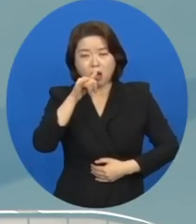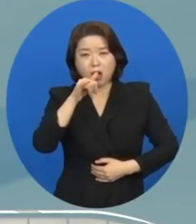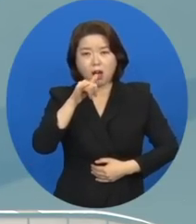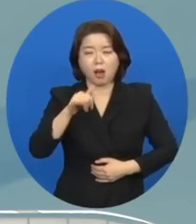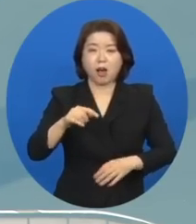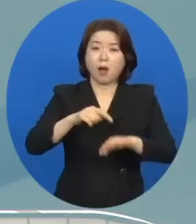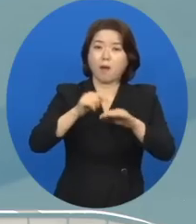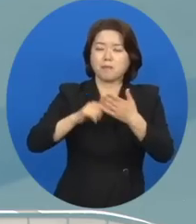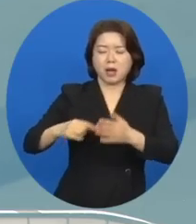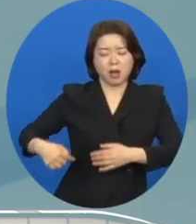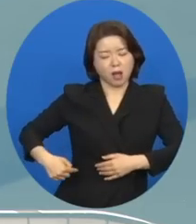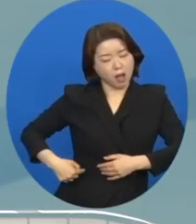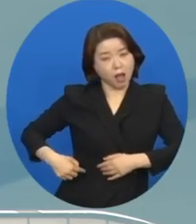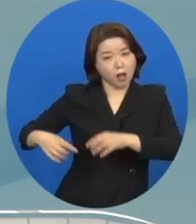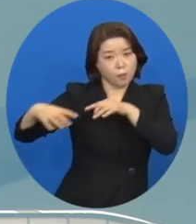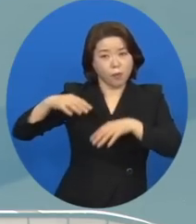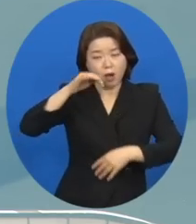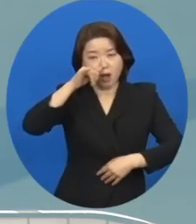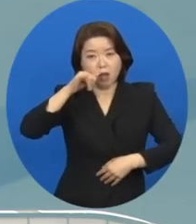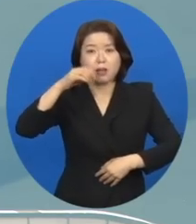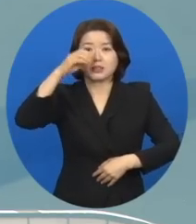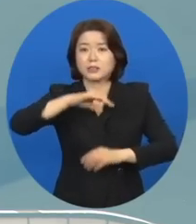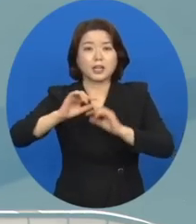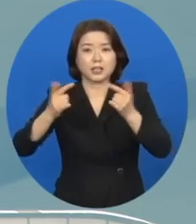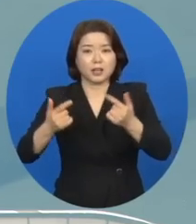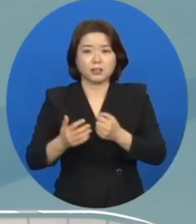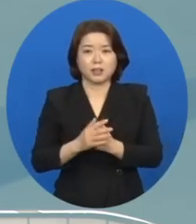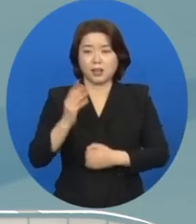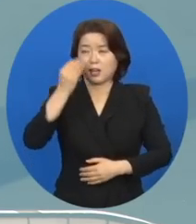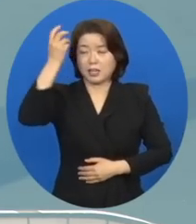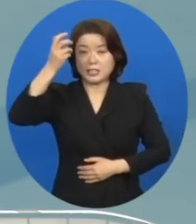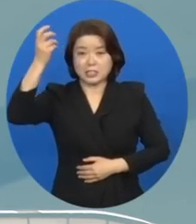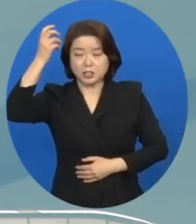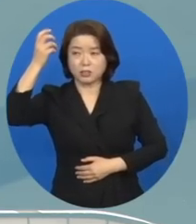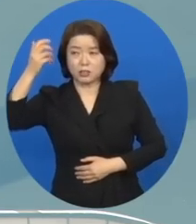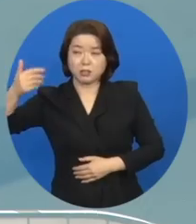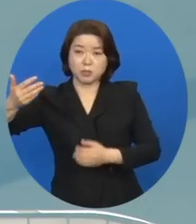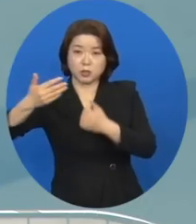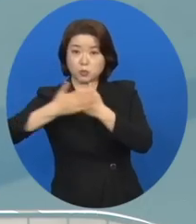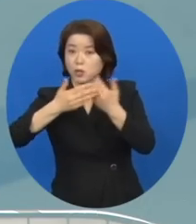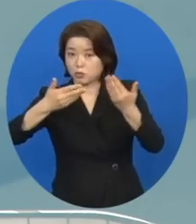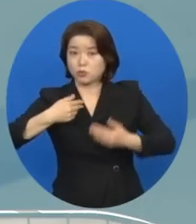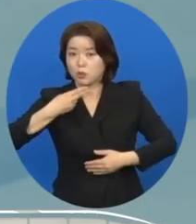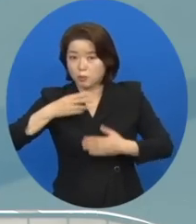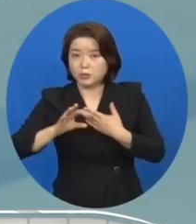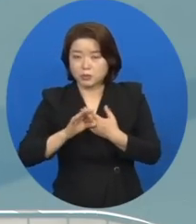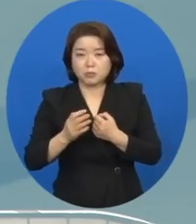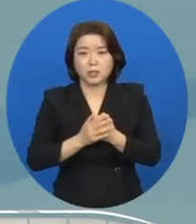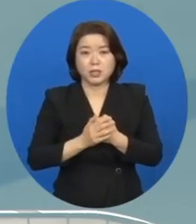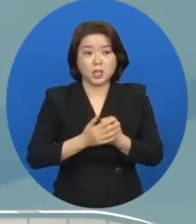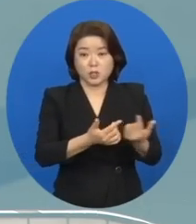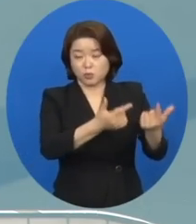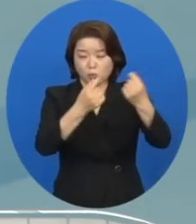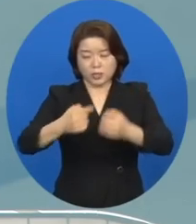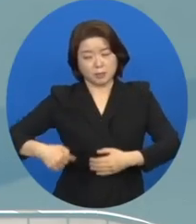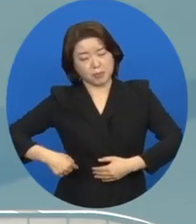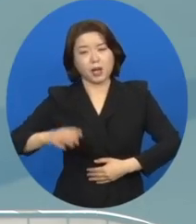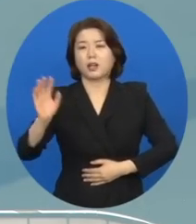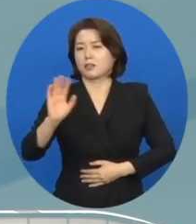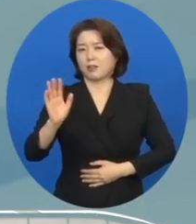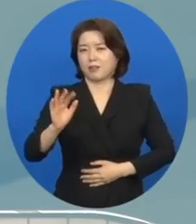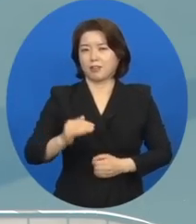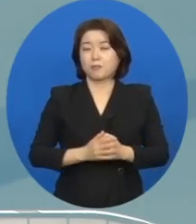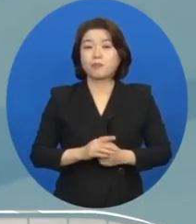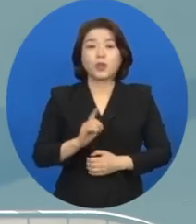마음에 찔리는 것은 그냥 찔리는 게 아니에요. 성령님께서 찔러주지 아니하시면요, 여러분 다 그렇게 반응하는 것이 아닙니다.